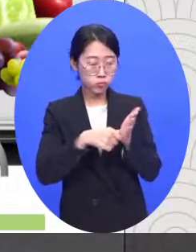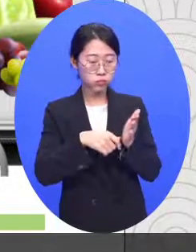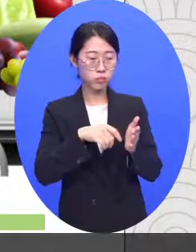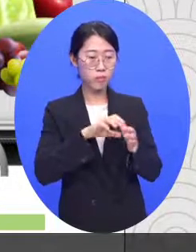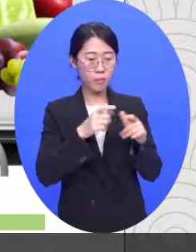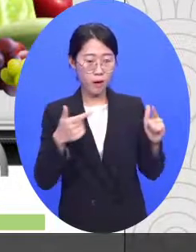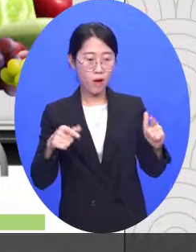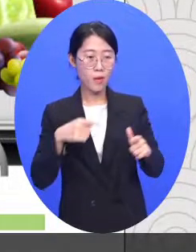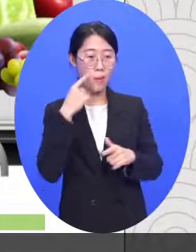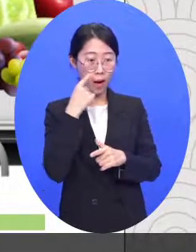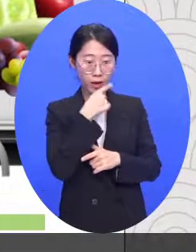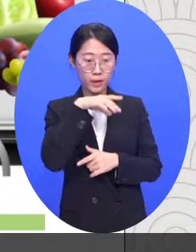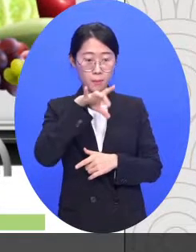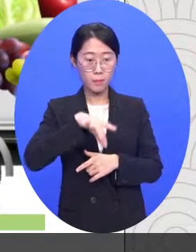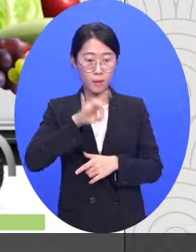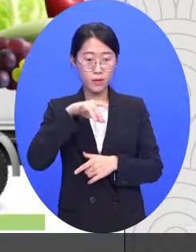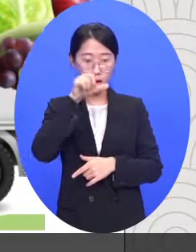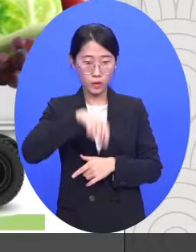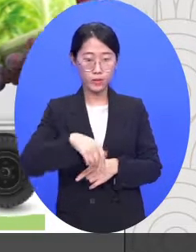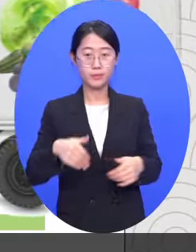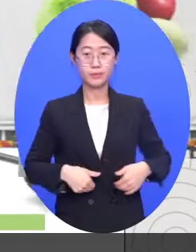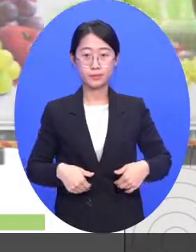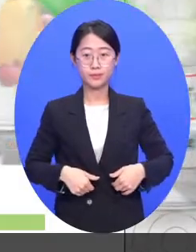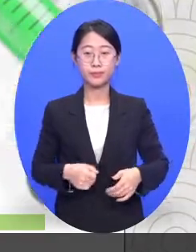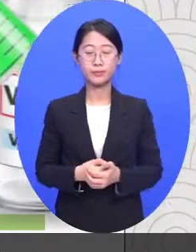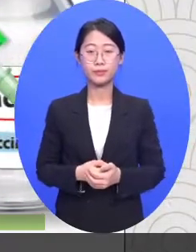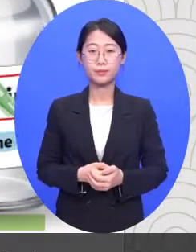후 구매 품목을 받아가면 됩니다.